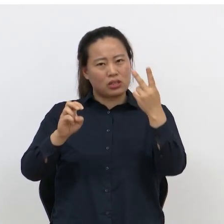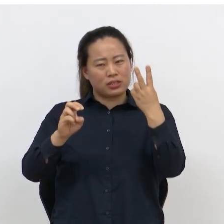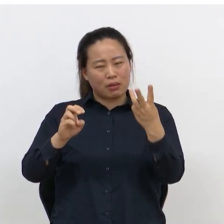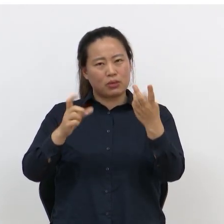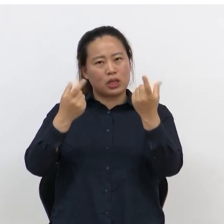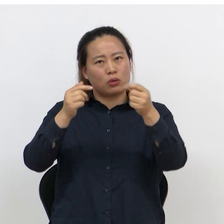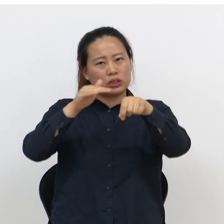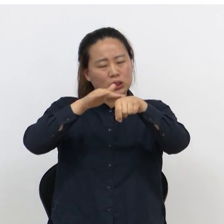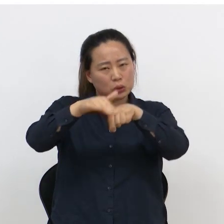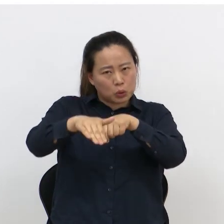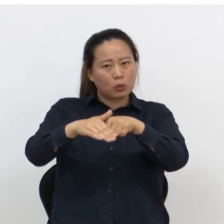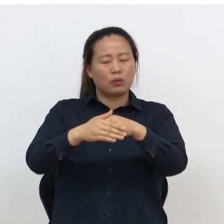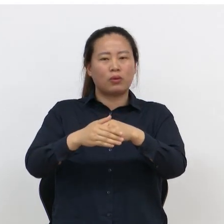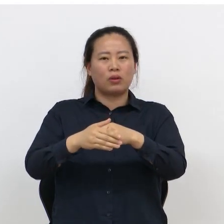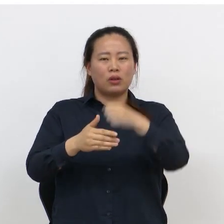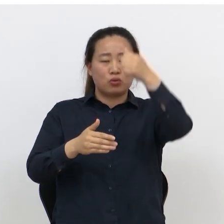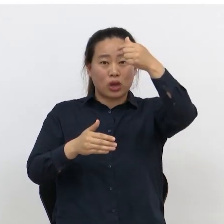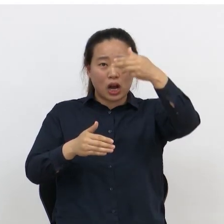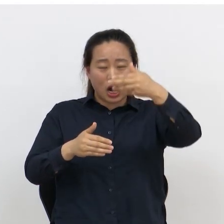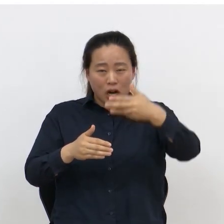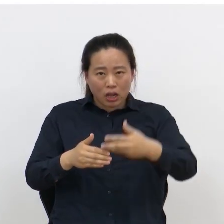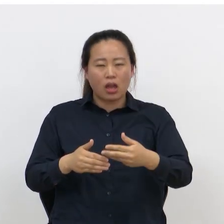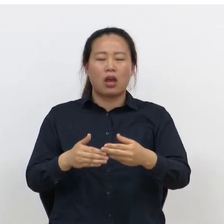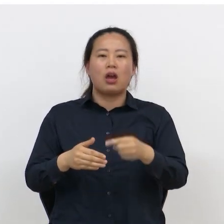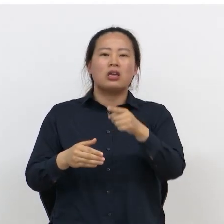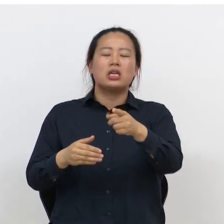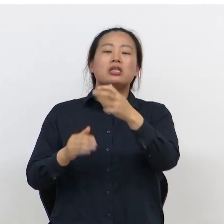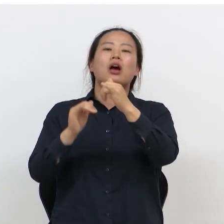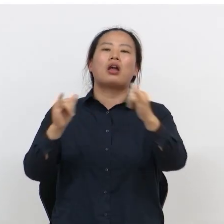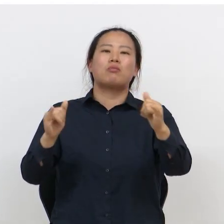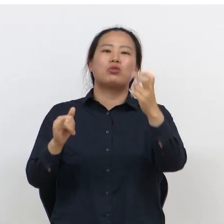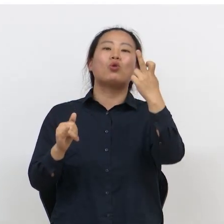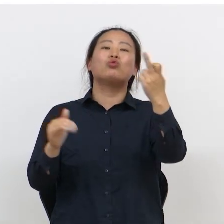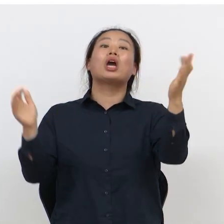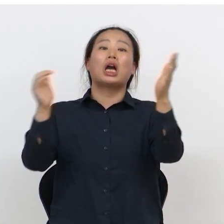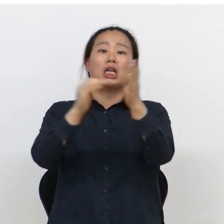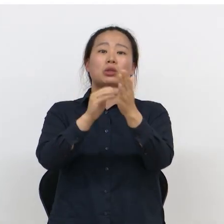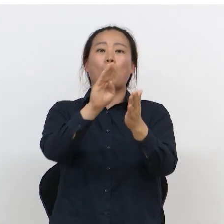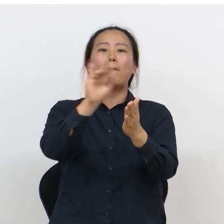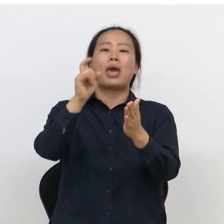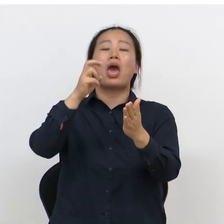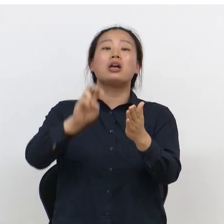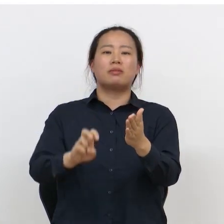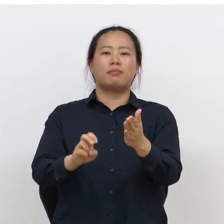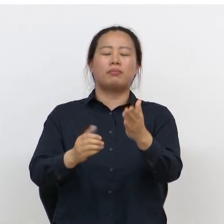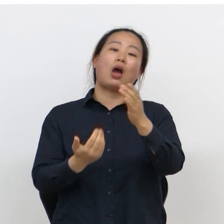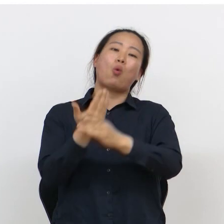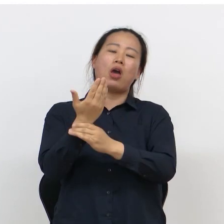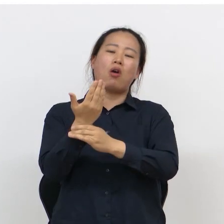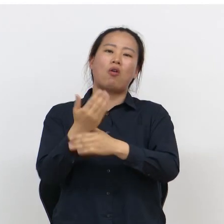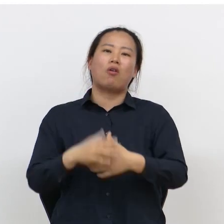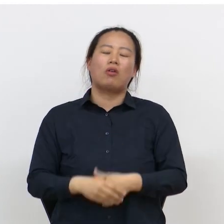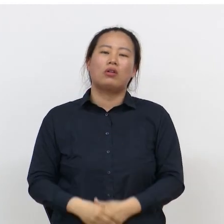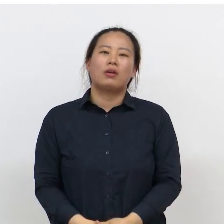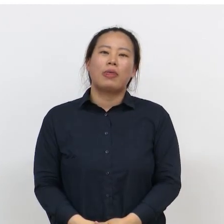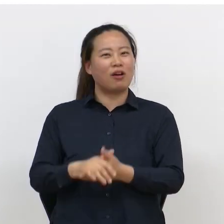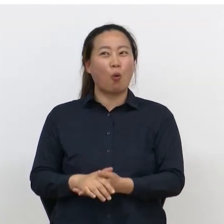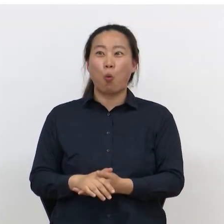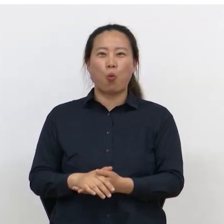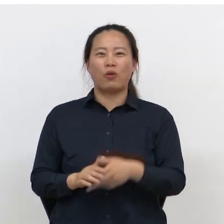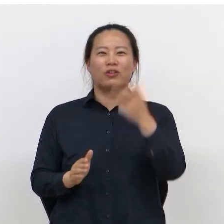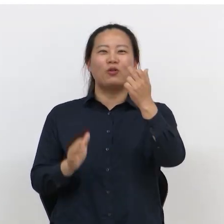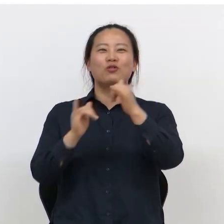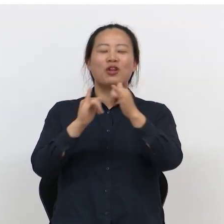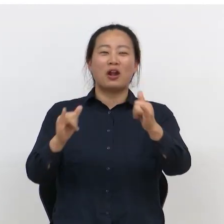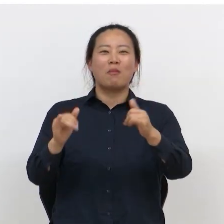384 그러다가 배음이 몇 개 나오냐면 무려 12개까지 나온다 그럽니다. 이 사람은. 배음 12개쯤 되는 사람 노래 소리 한번